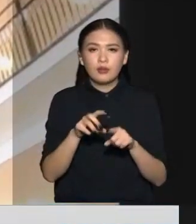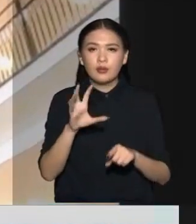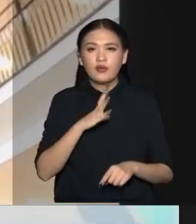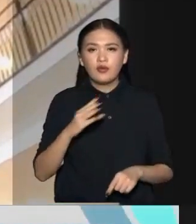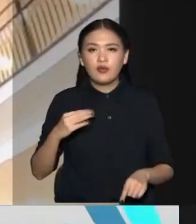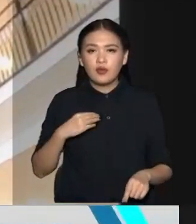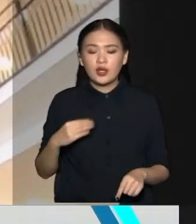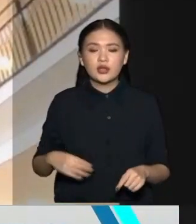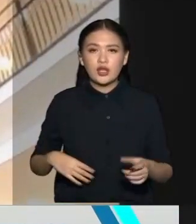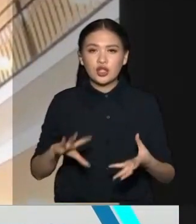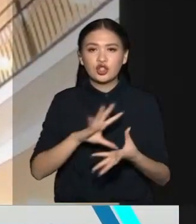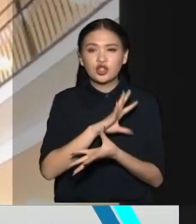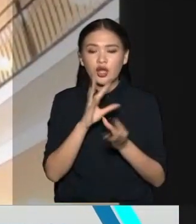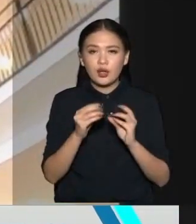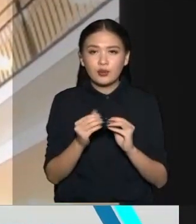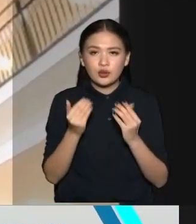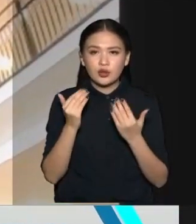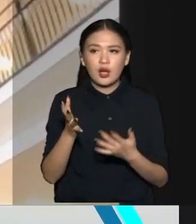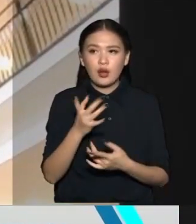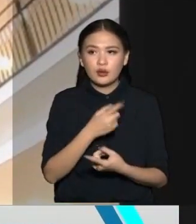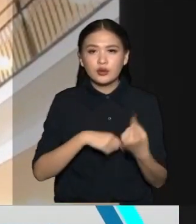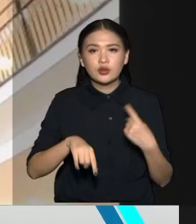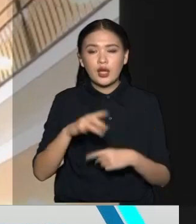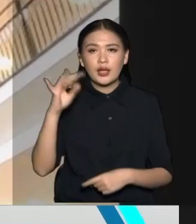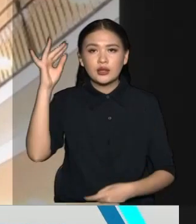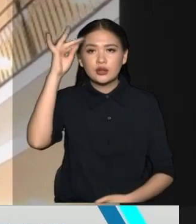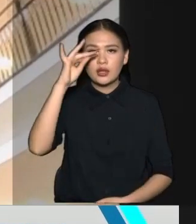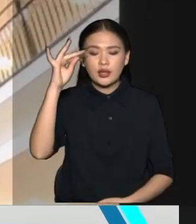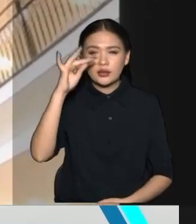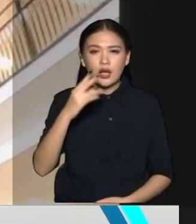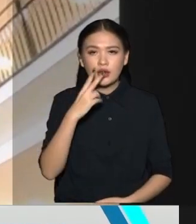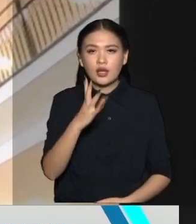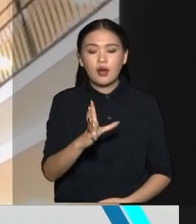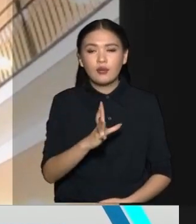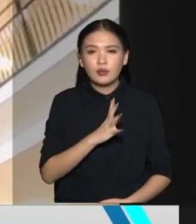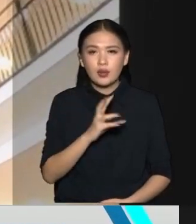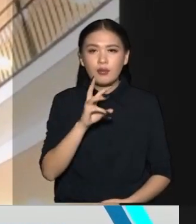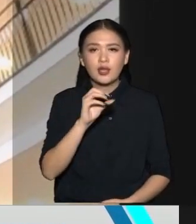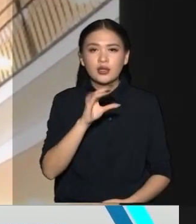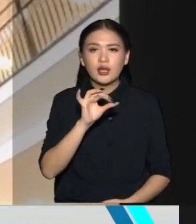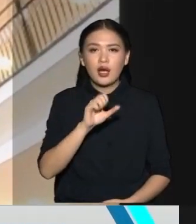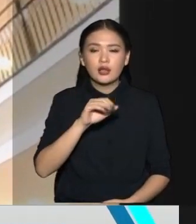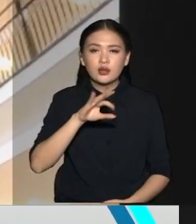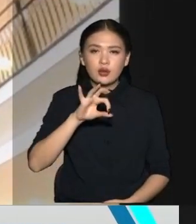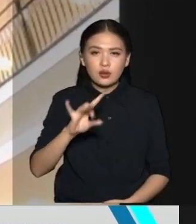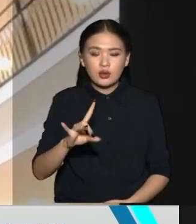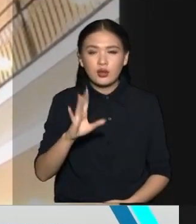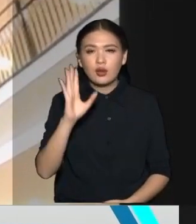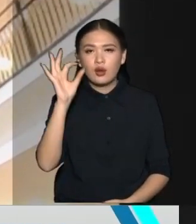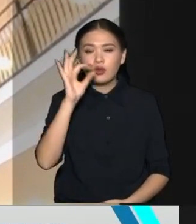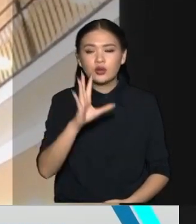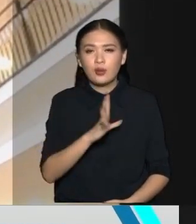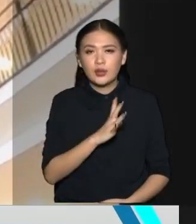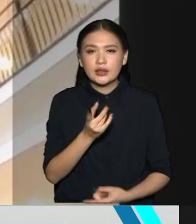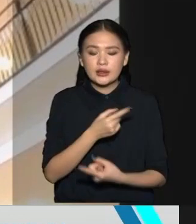Франция, жалпы Францияның сыртқы саясат тарихында медиация жасау, медиатор болу және